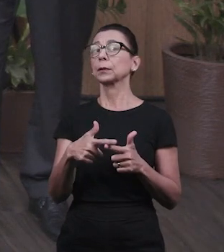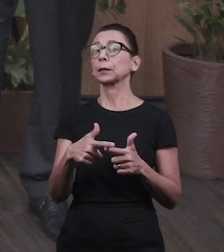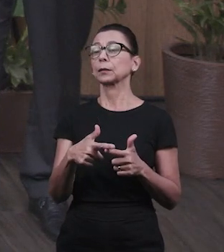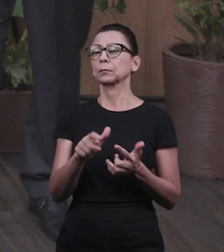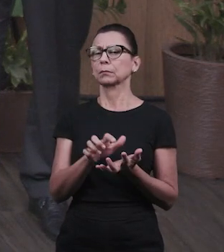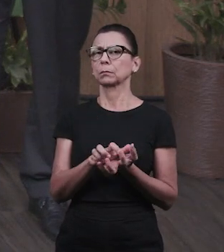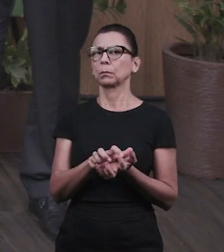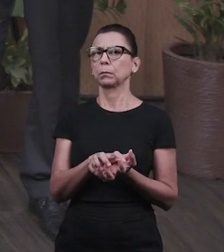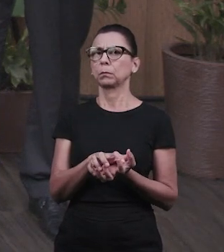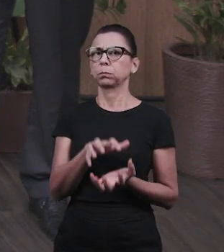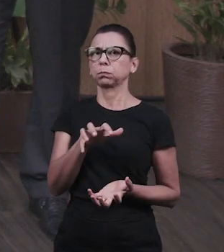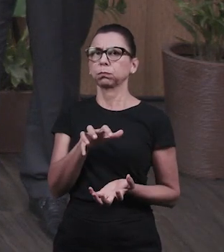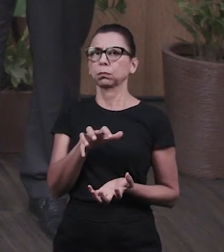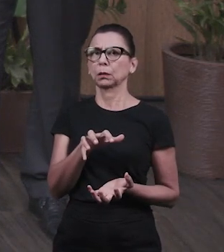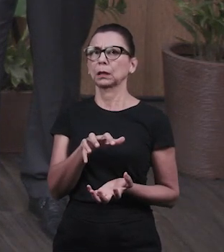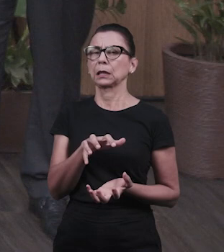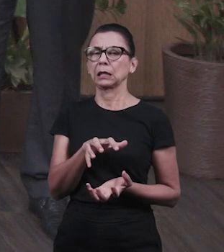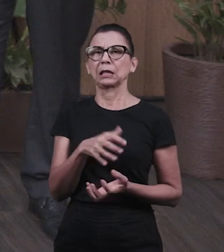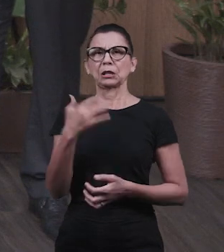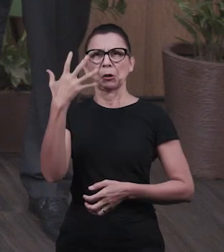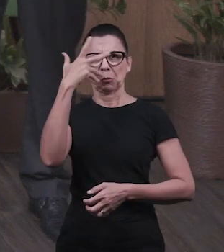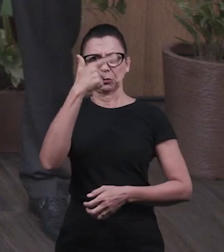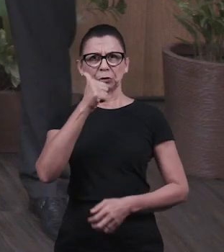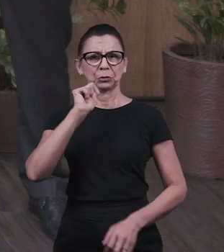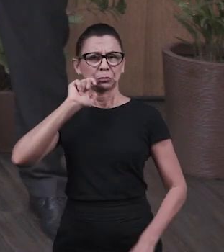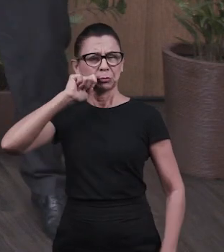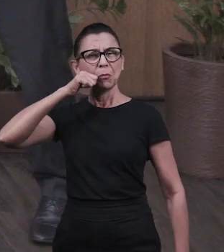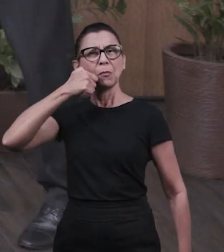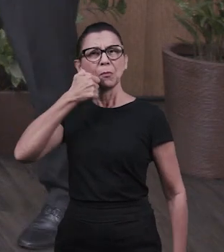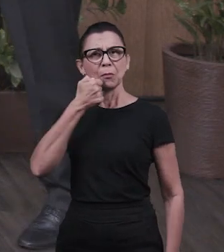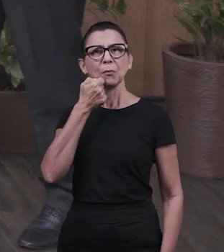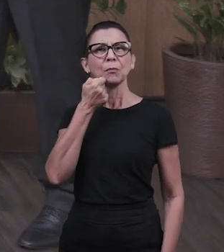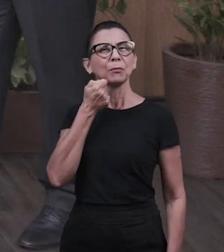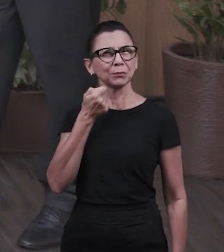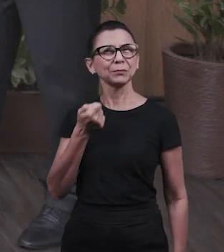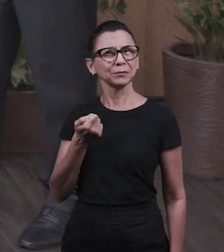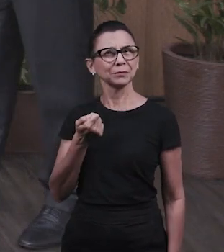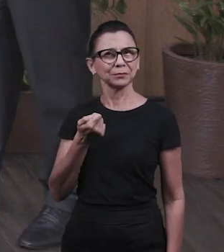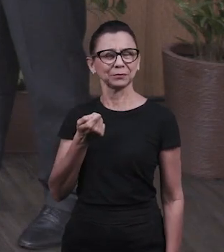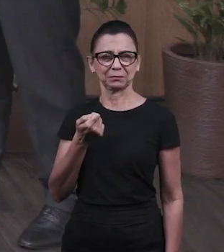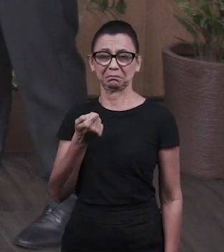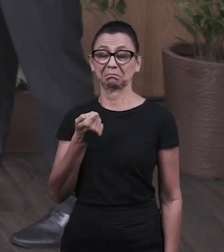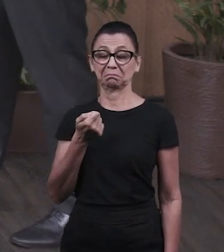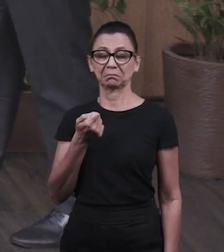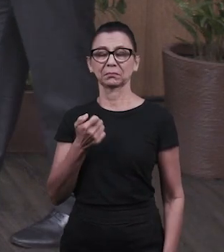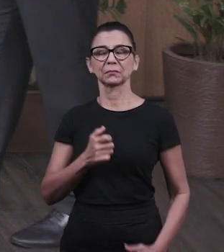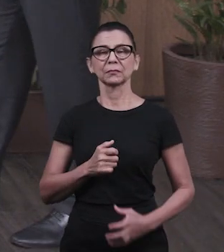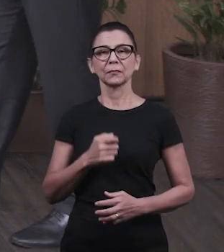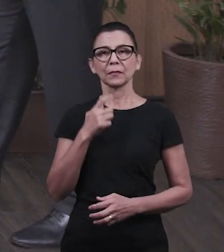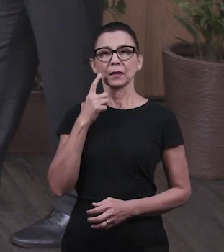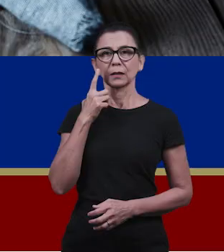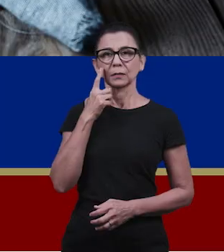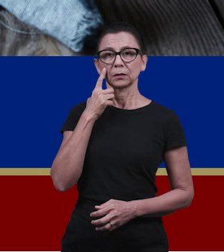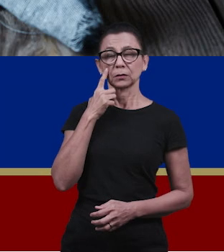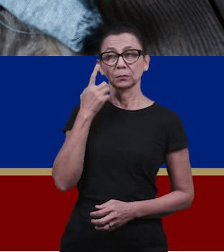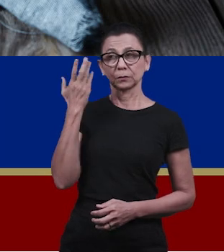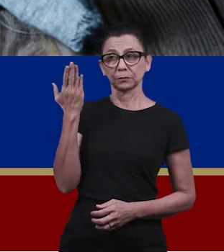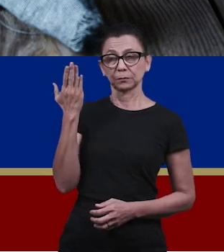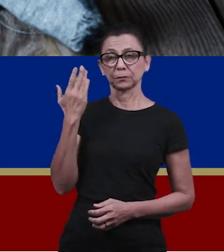И проблема в закваске на следующем. Хотя и она делает хлеб красивым,